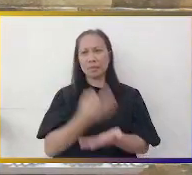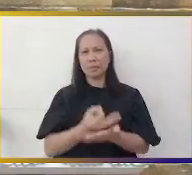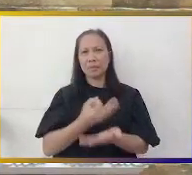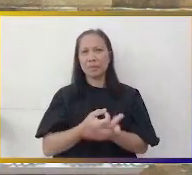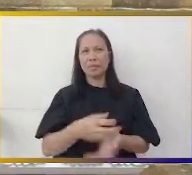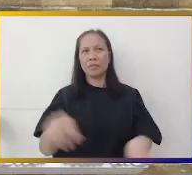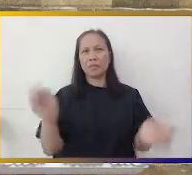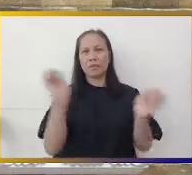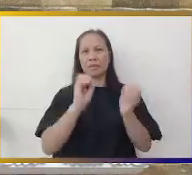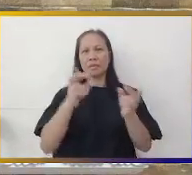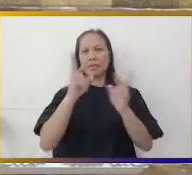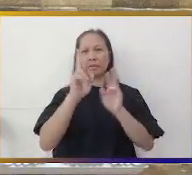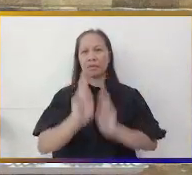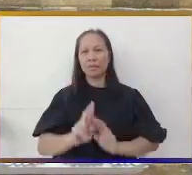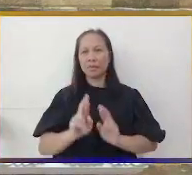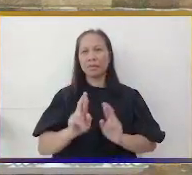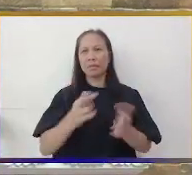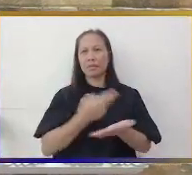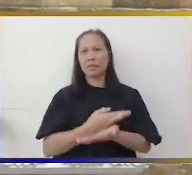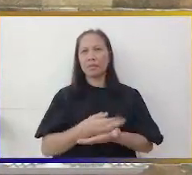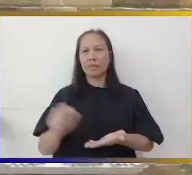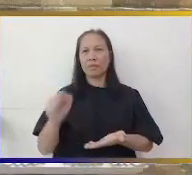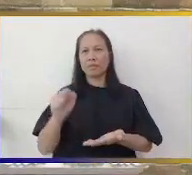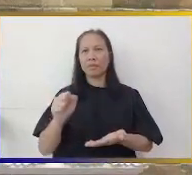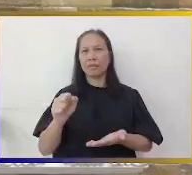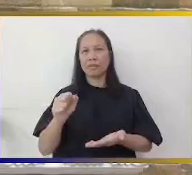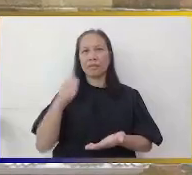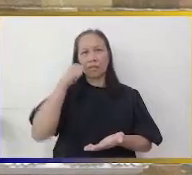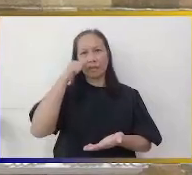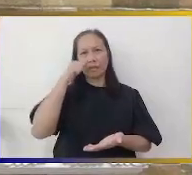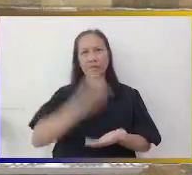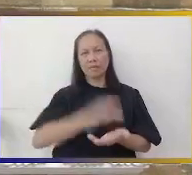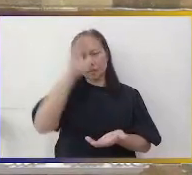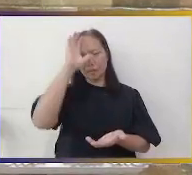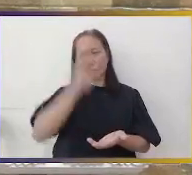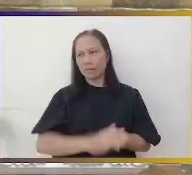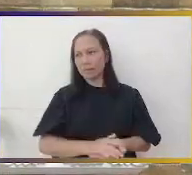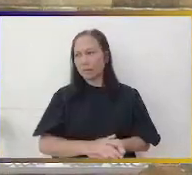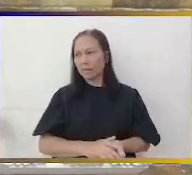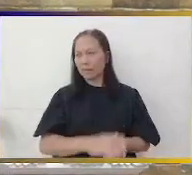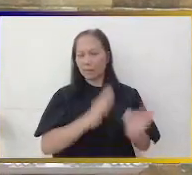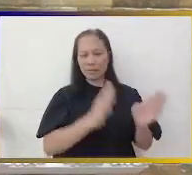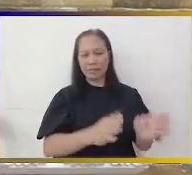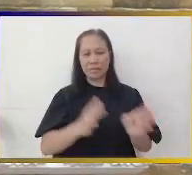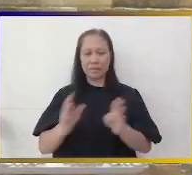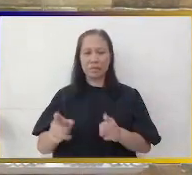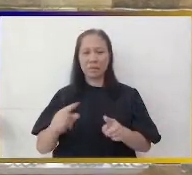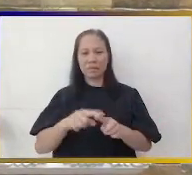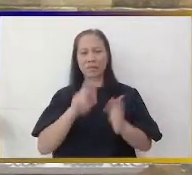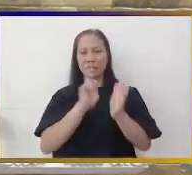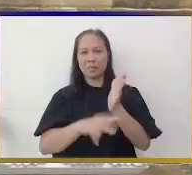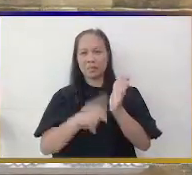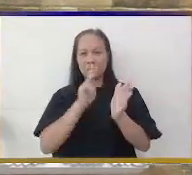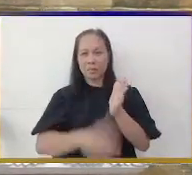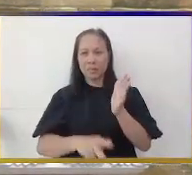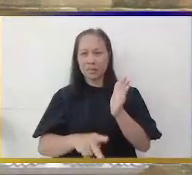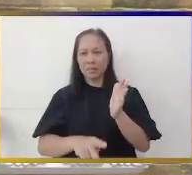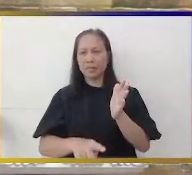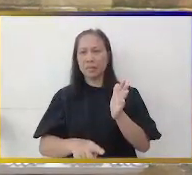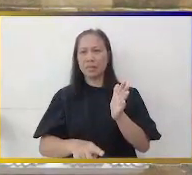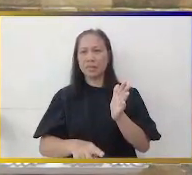relasyon wala n ang mag-asawa mag pagpaplanuhan ung isa patayin para makuha ang benepisyo ng